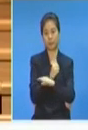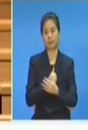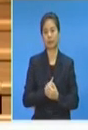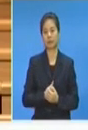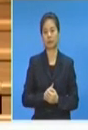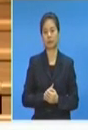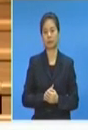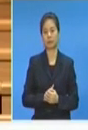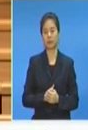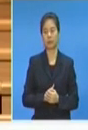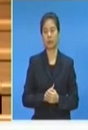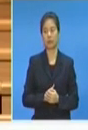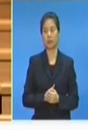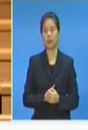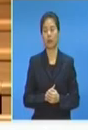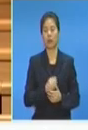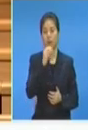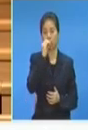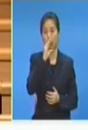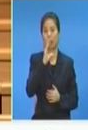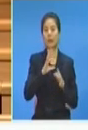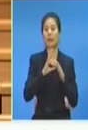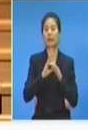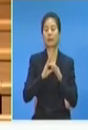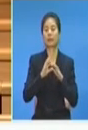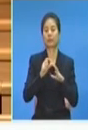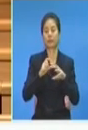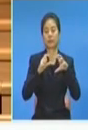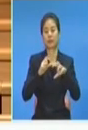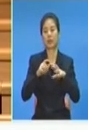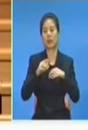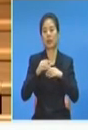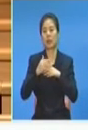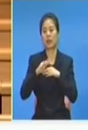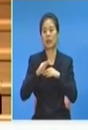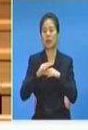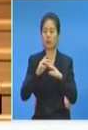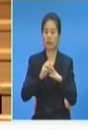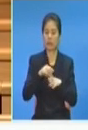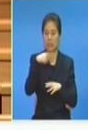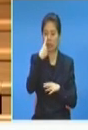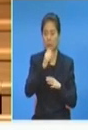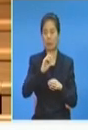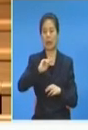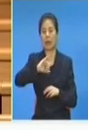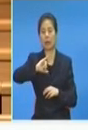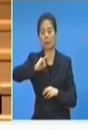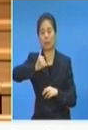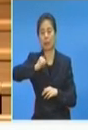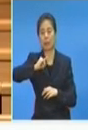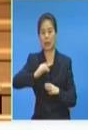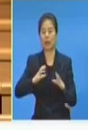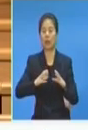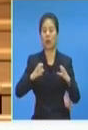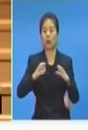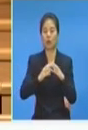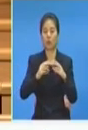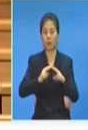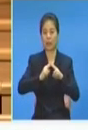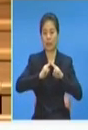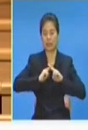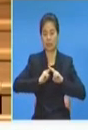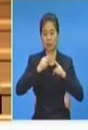เราพูดกันมากทั้งในสภาและนอกสภาพรรคของนายทุนพรรคทุนสามานเมื่อกี้ท่านอา